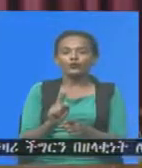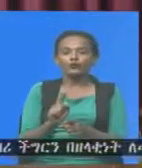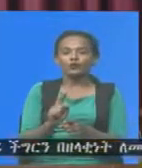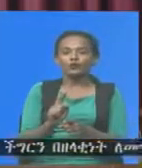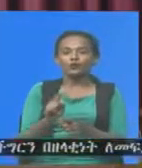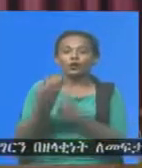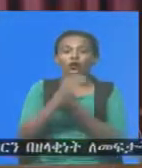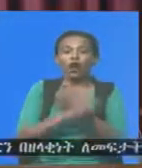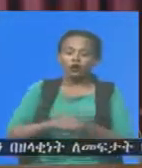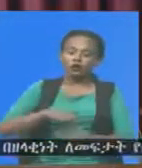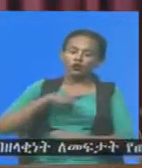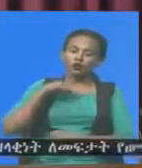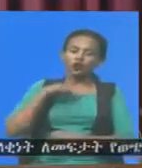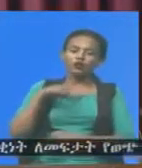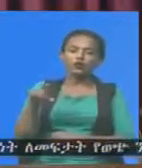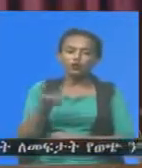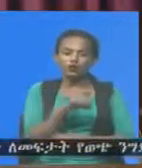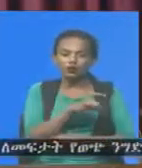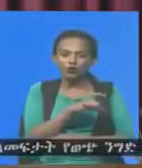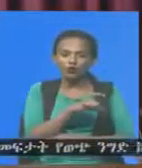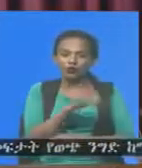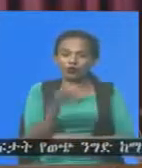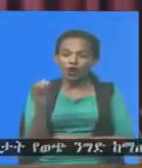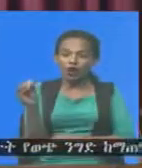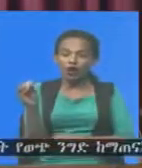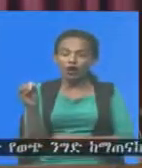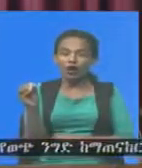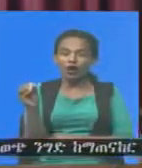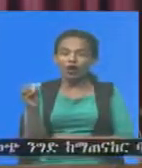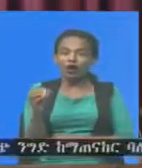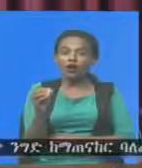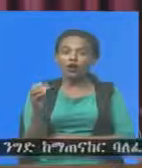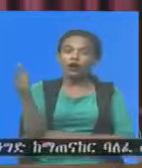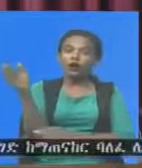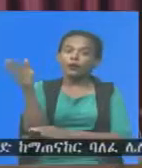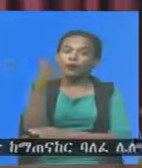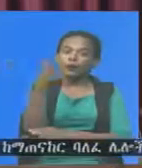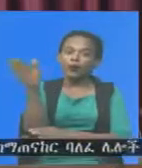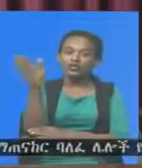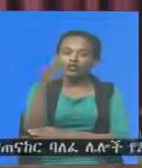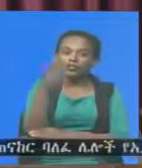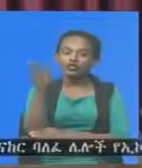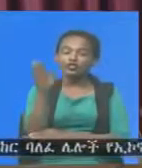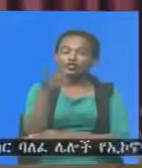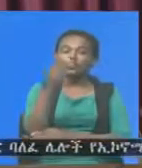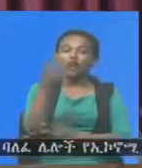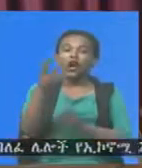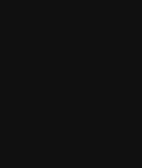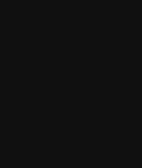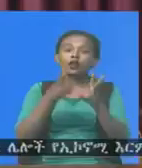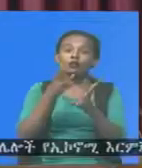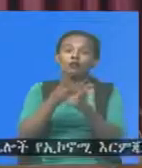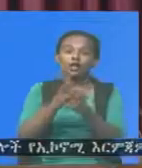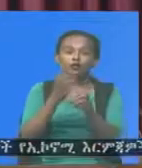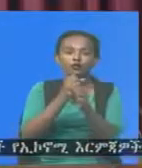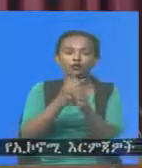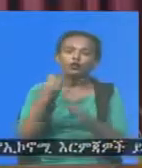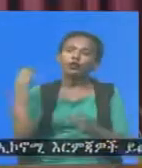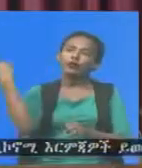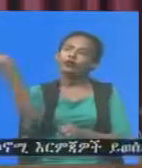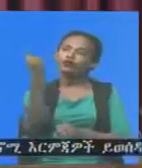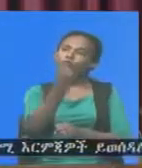የሀገር ኩራት የሆነው እና ባንዲራችንን ዓለም ላይ ይዞ የሚዞረው ትልቅ ስምና ያለው አየር